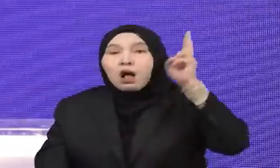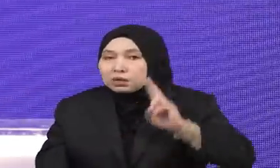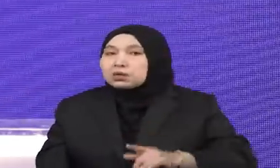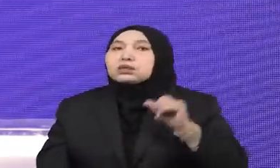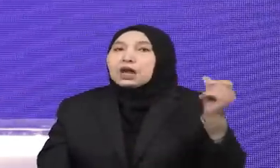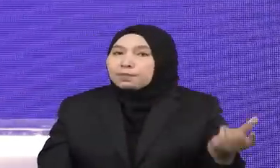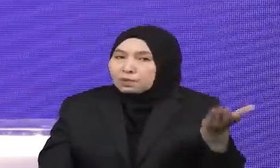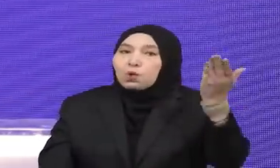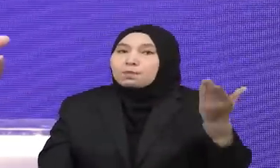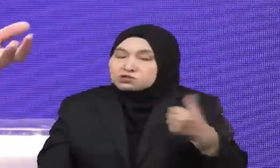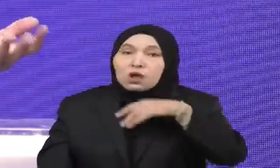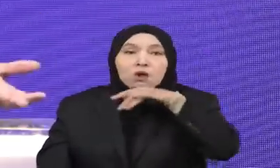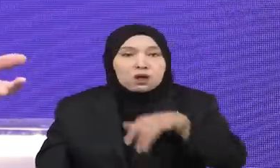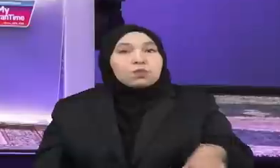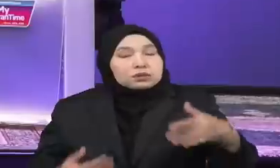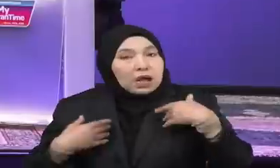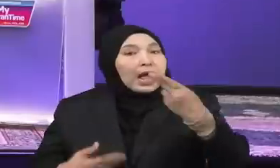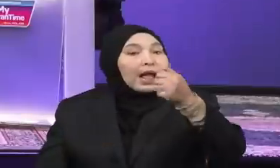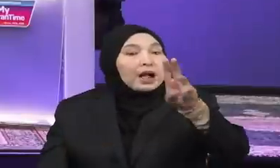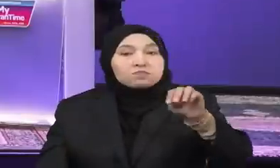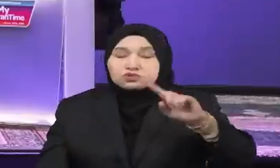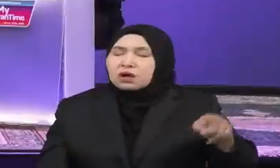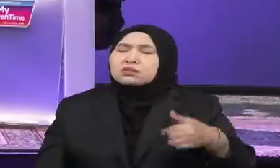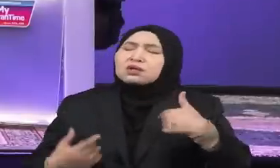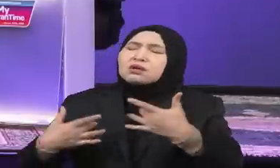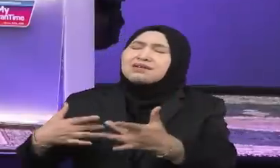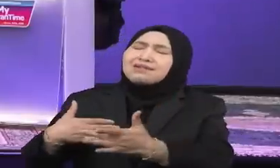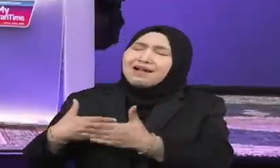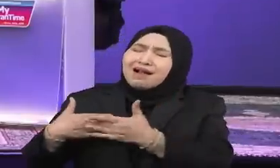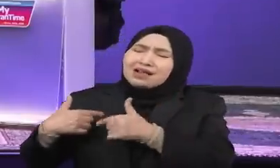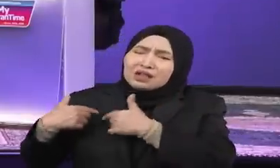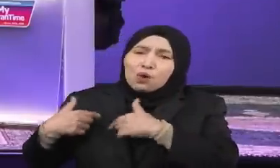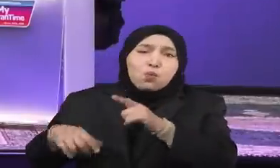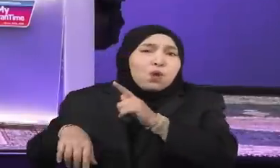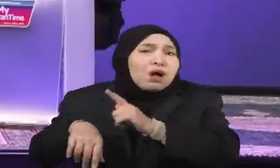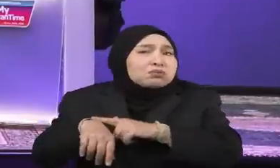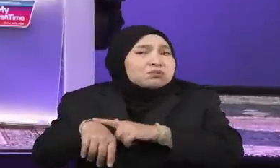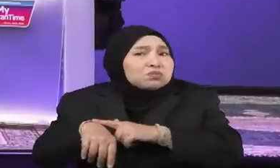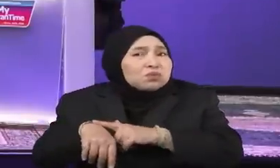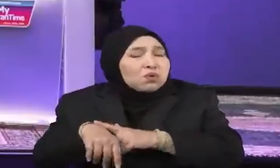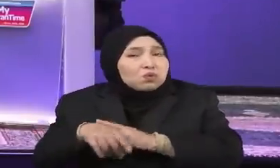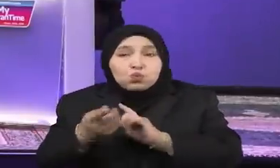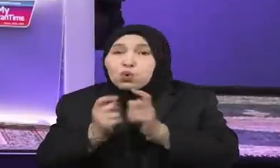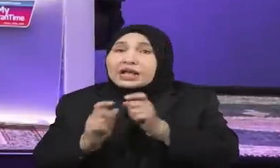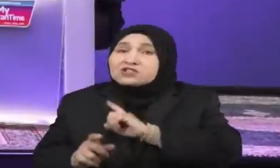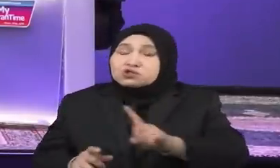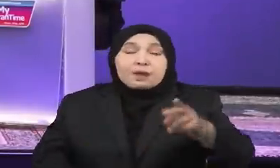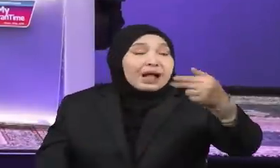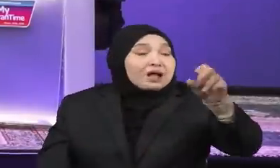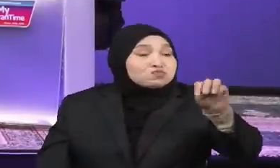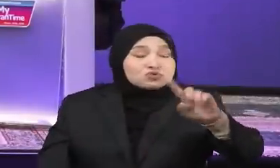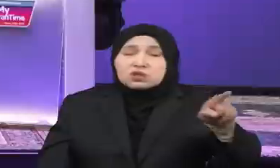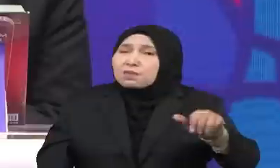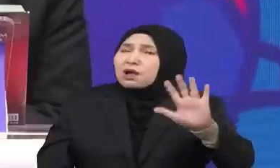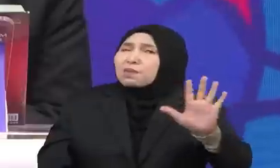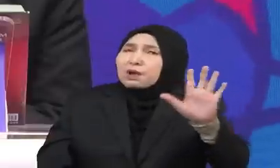nabi adalah Hamzah Bin Abu Thalib di dekat di hati nabi disebabkan pada waktu masuk Islam Ya Hamzah ini masuk sekitar